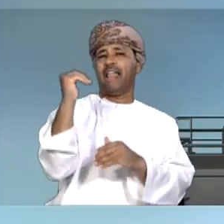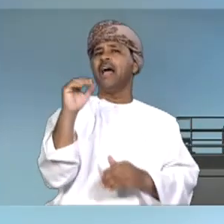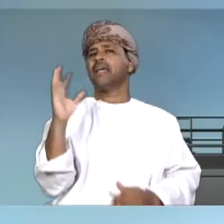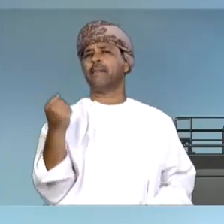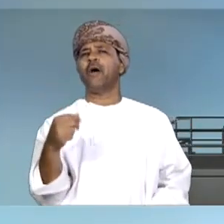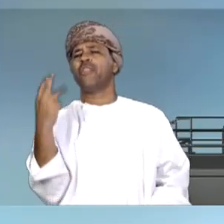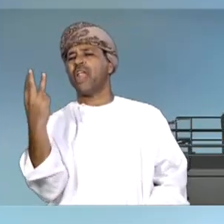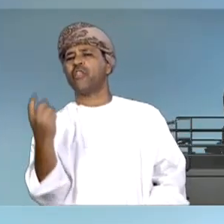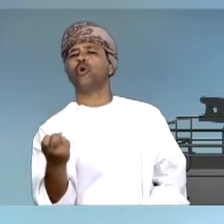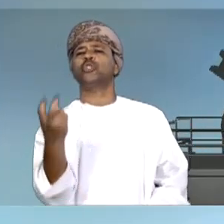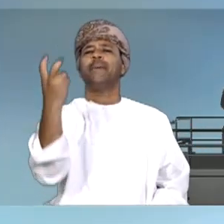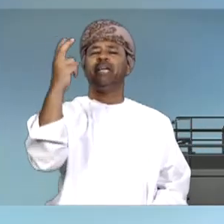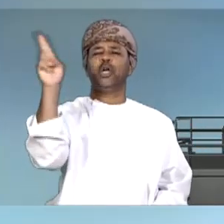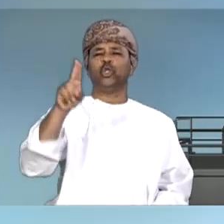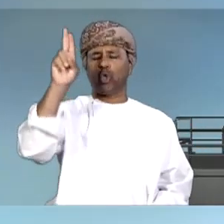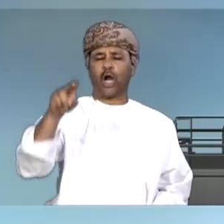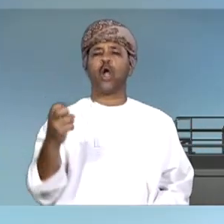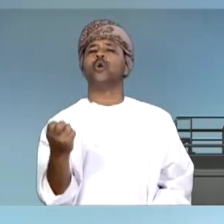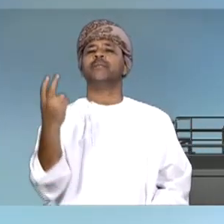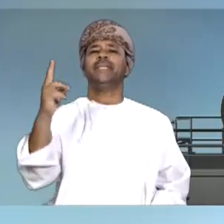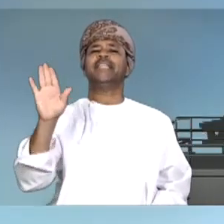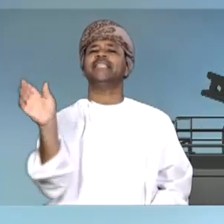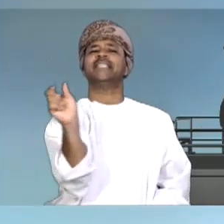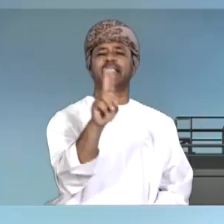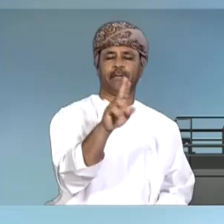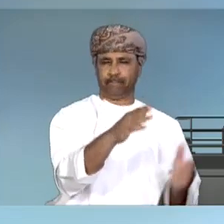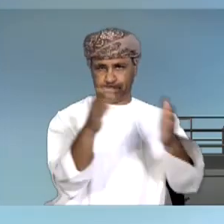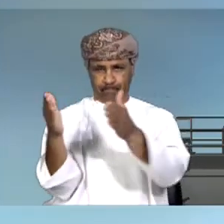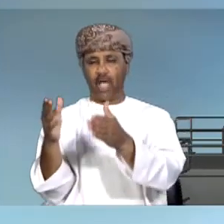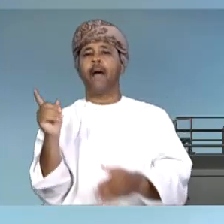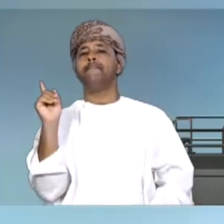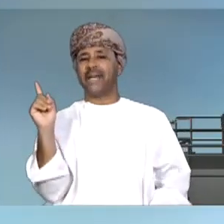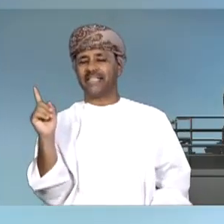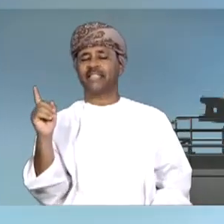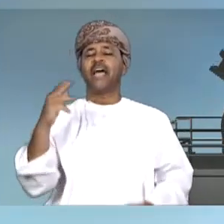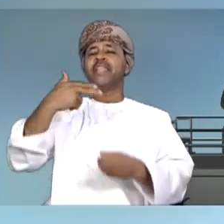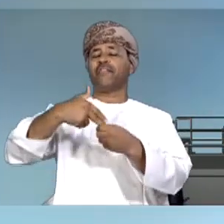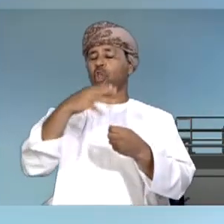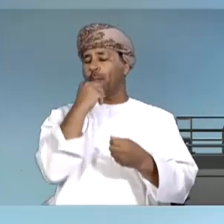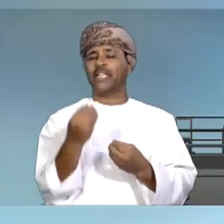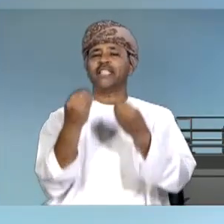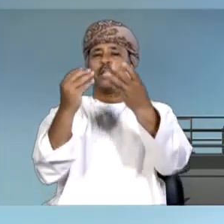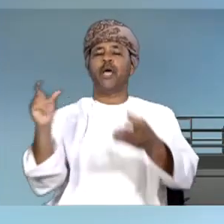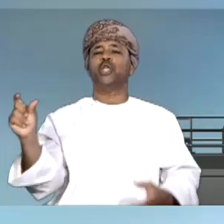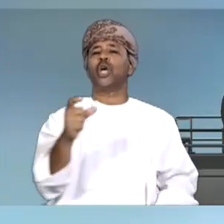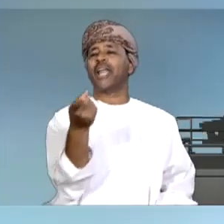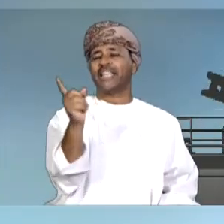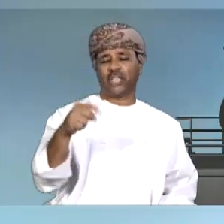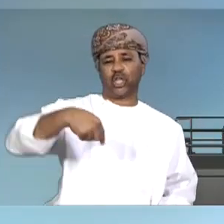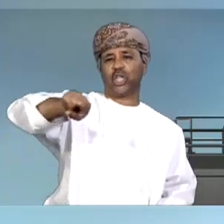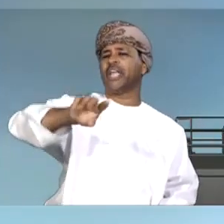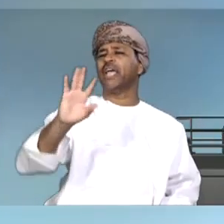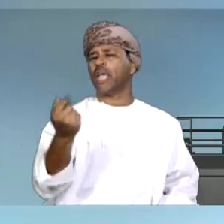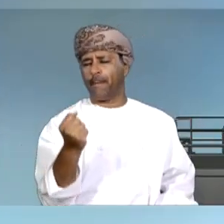بلغ 73 دولارا و70 سنتا. تجدر الإشارة إلى أن معدل سعر النفط العماني تسليم شهر نوفمبر